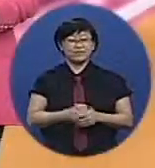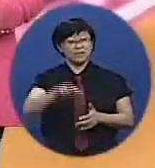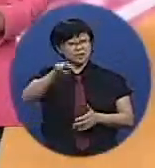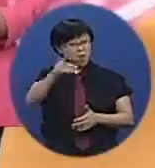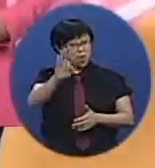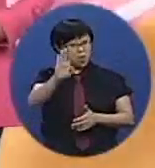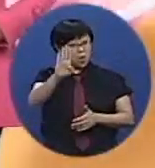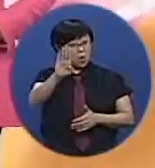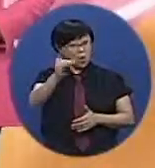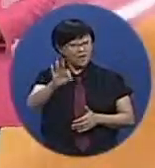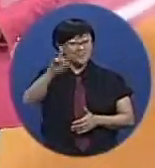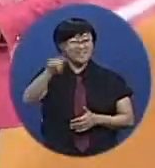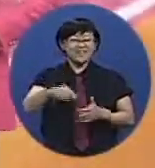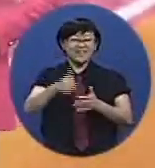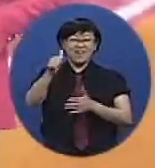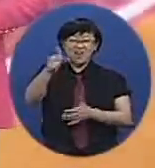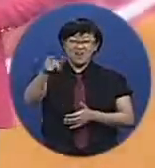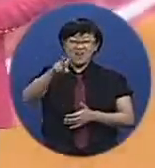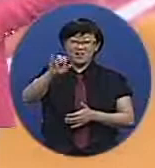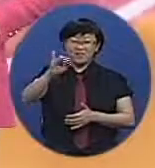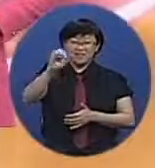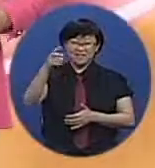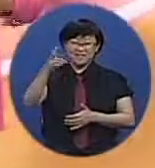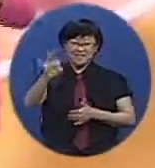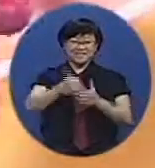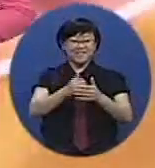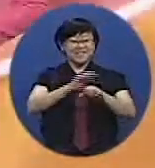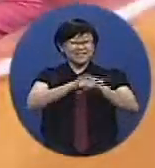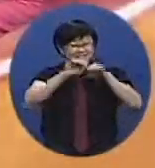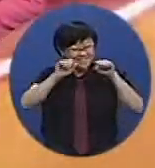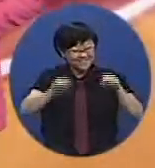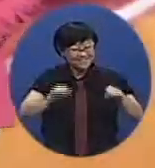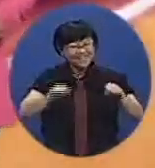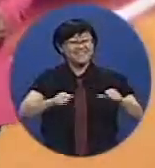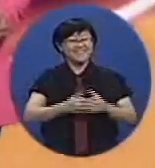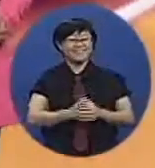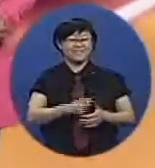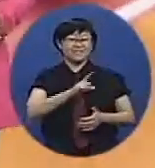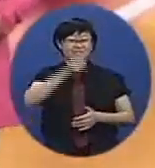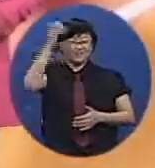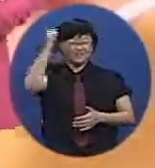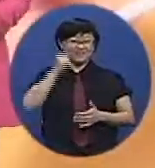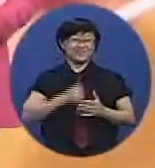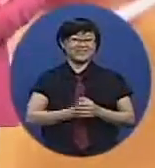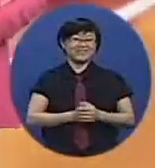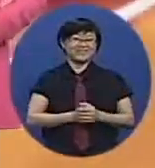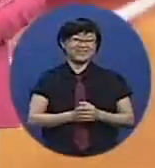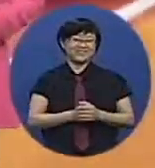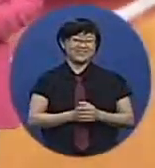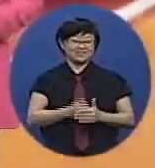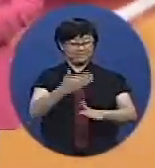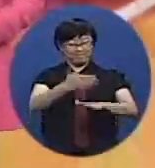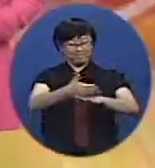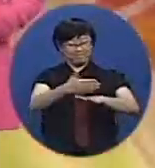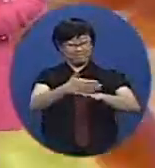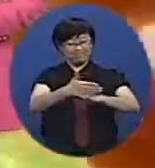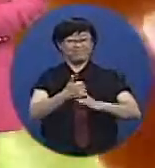씨, 허미영 씨, 안녕하세요. 아이고, 아유, 또 금방 또 이렇게 금방. 이름을 그냥. 야,